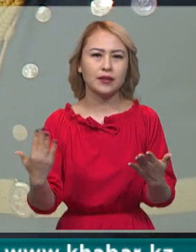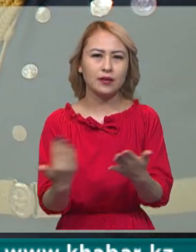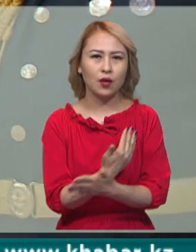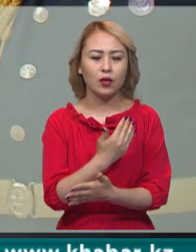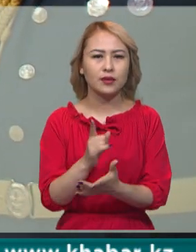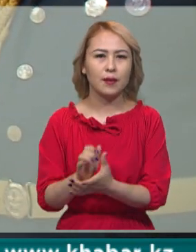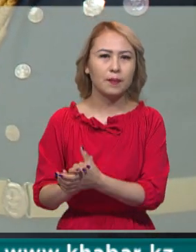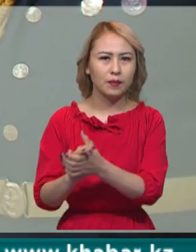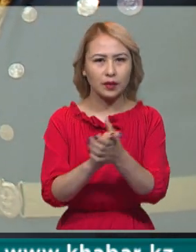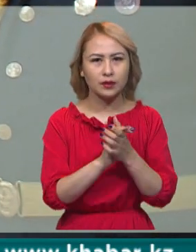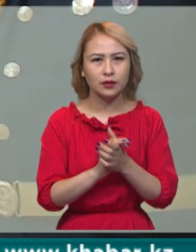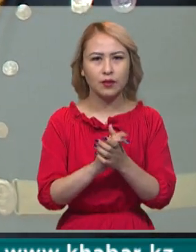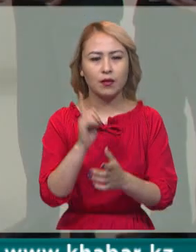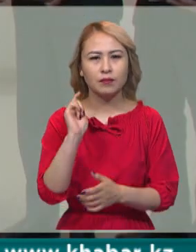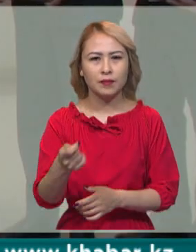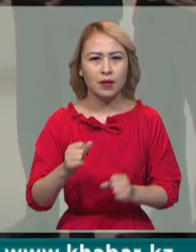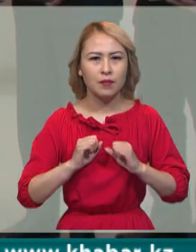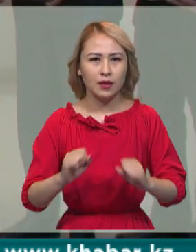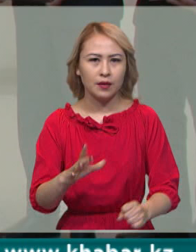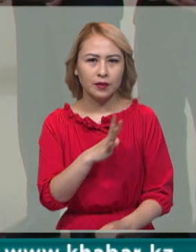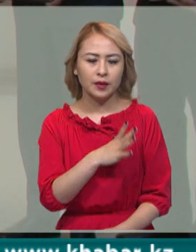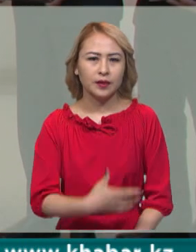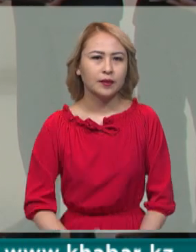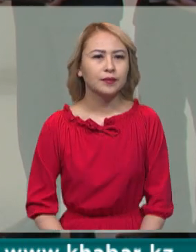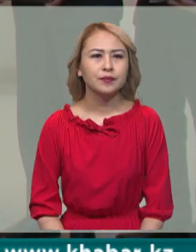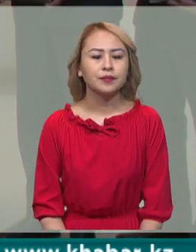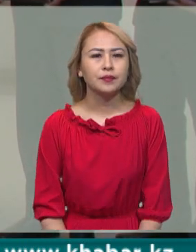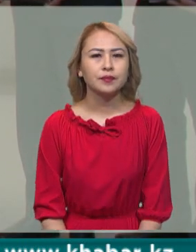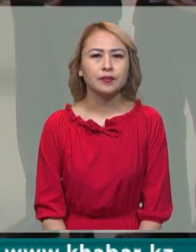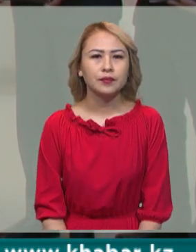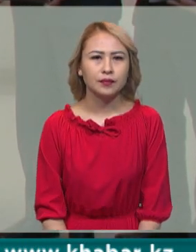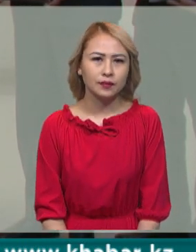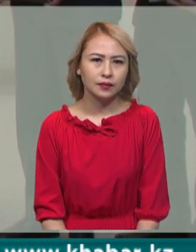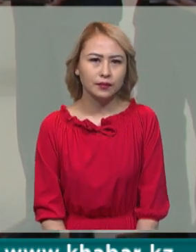бейбіт күннің батырлары ұлықталды. Мерей Қалиасқар, Аян Сәрсенбаев, хабар,